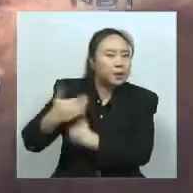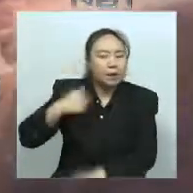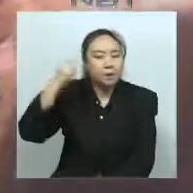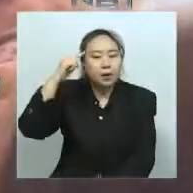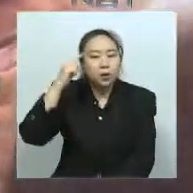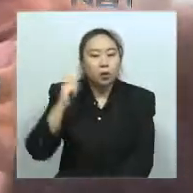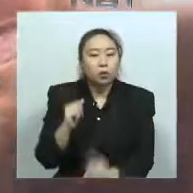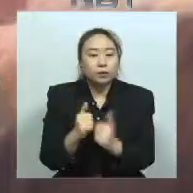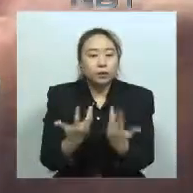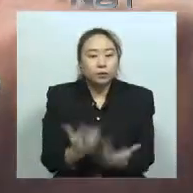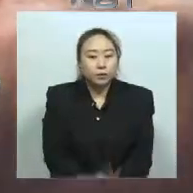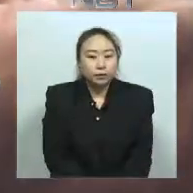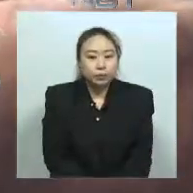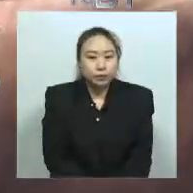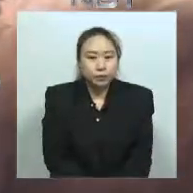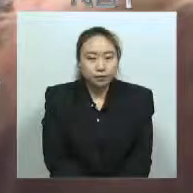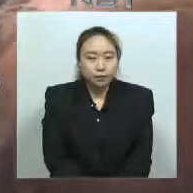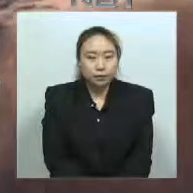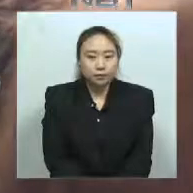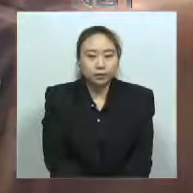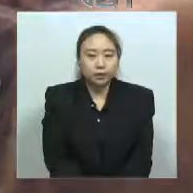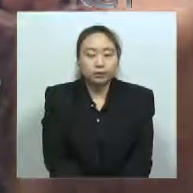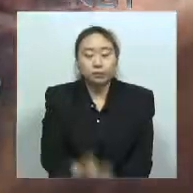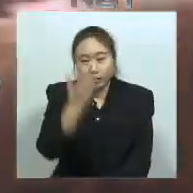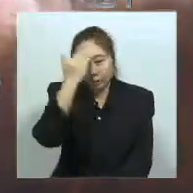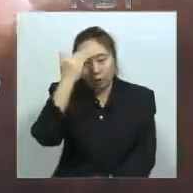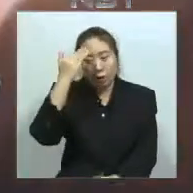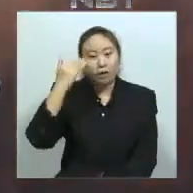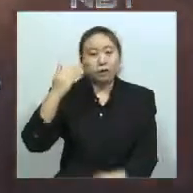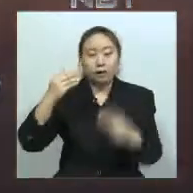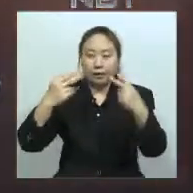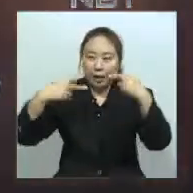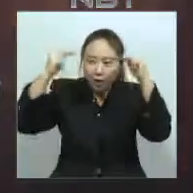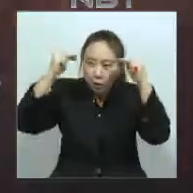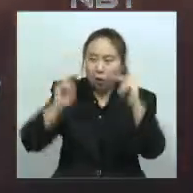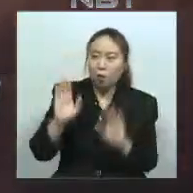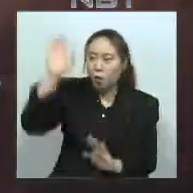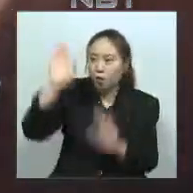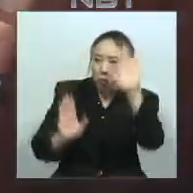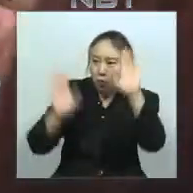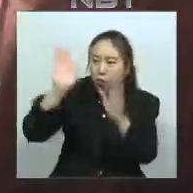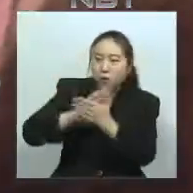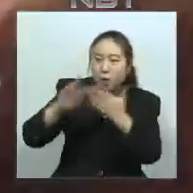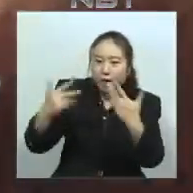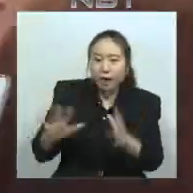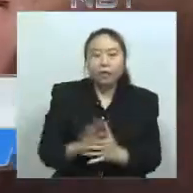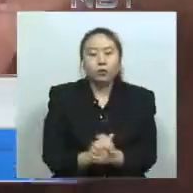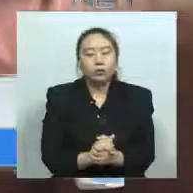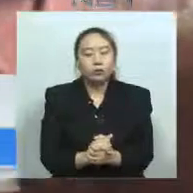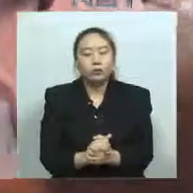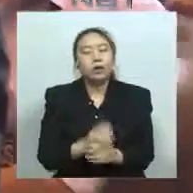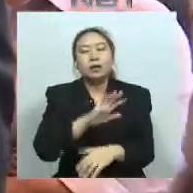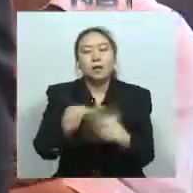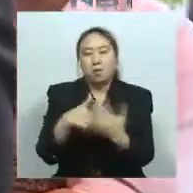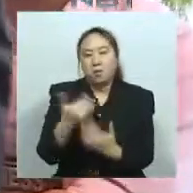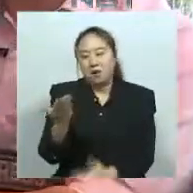้ฮะ เปลี่ยนแปลงโดยที่เราก็ไม่ได้รู้ตัวเพราะว่านายกก็โหวตเรียบร้อยแล้วเสียงก็ ทุกอย่างมี2ด้านอย่างด้าน ต้องอยู่ในสภาพ